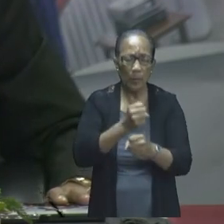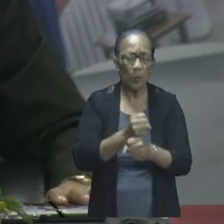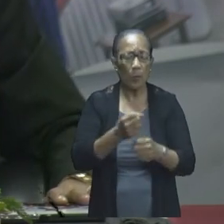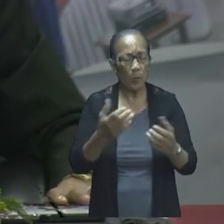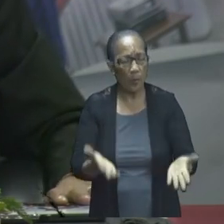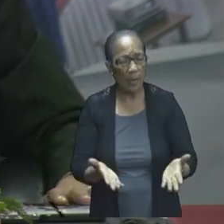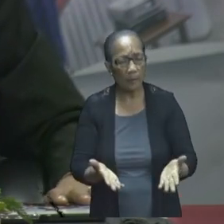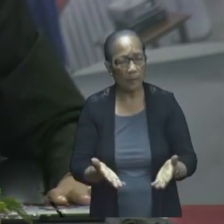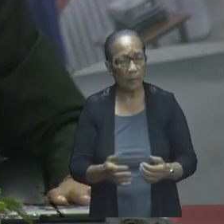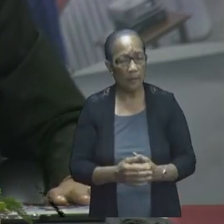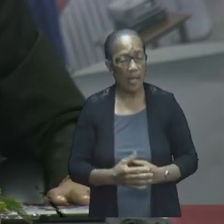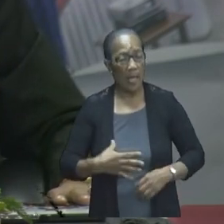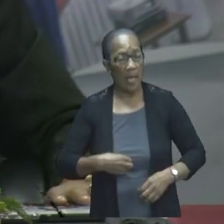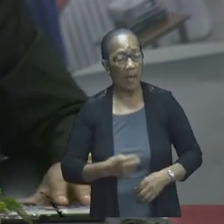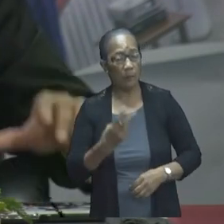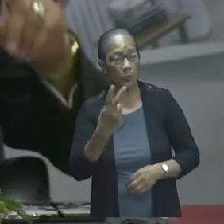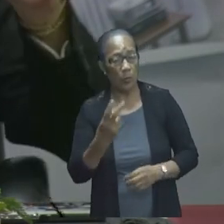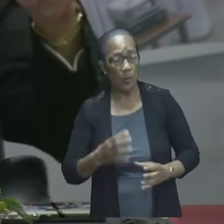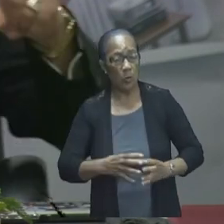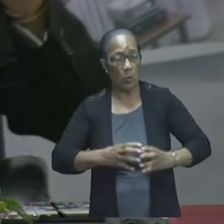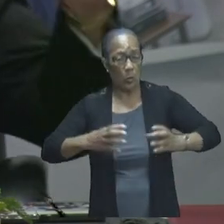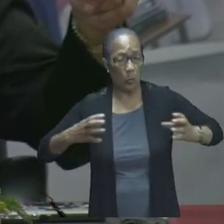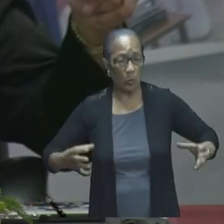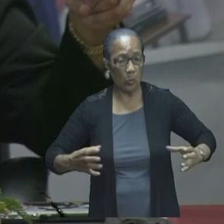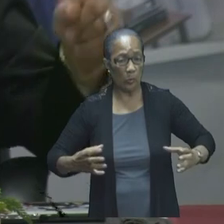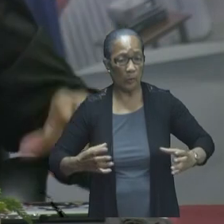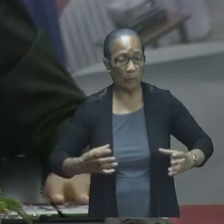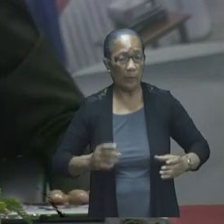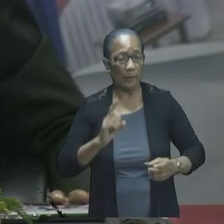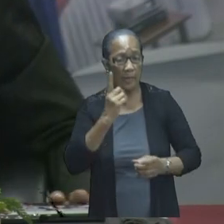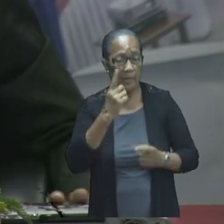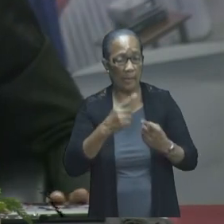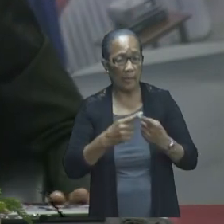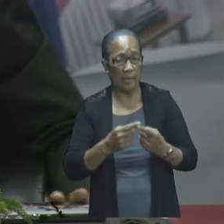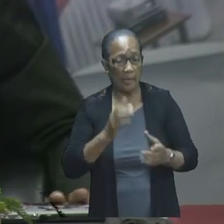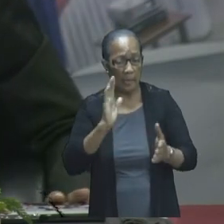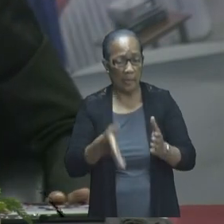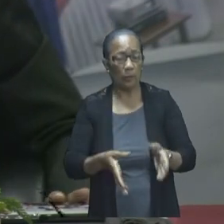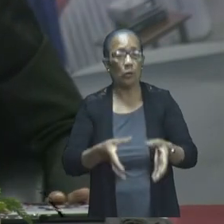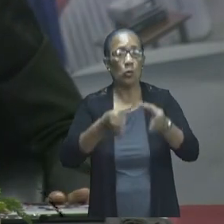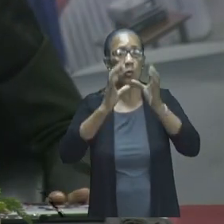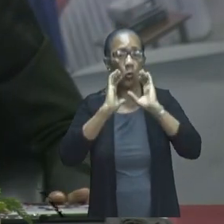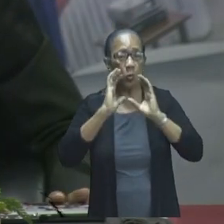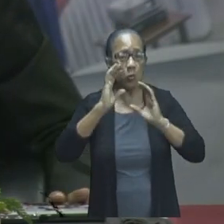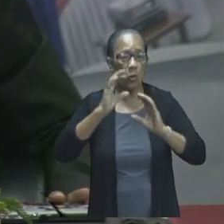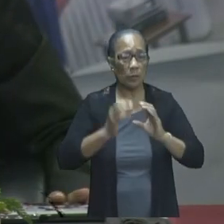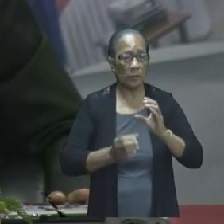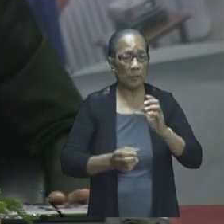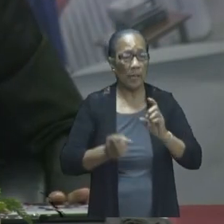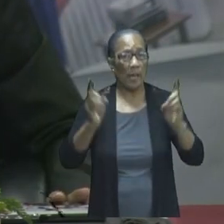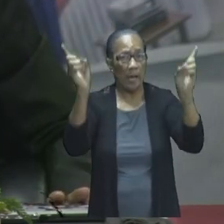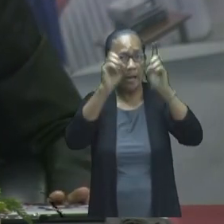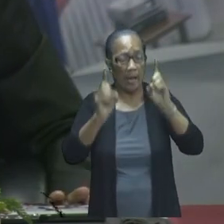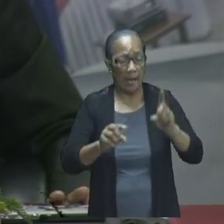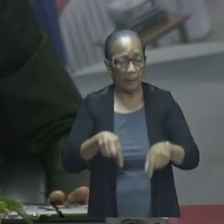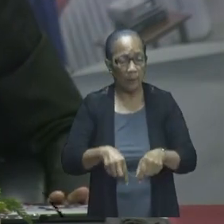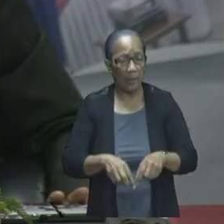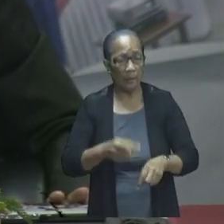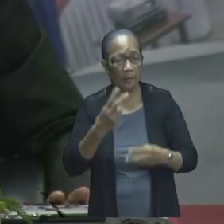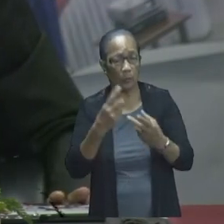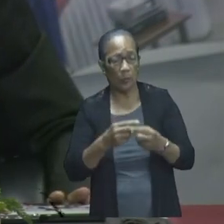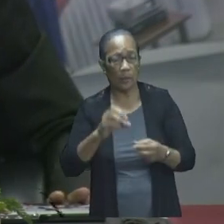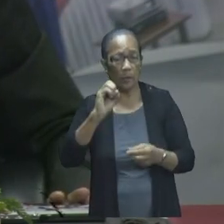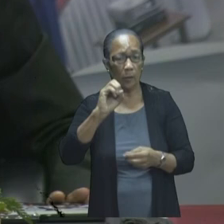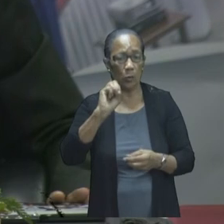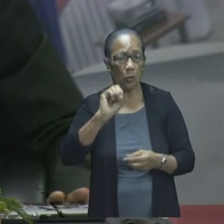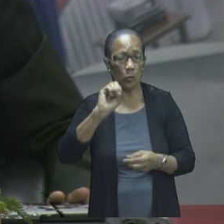collega hebben twee grote investeerder gaat afgelopen week in is een koelkast een plaat en tweede is soja met